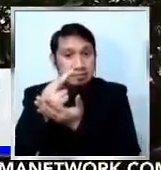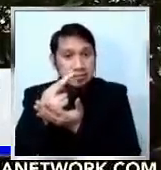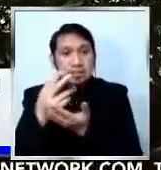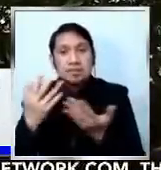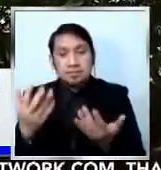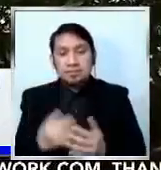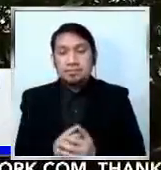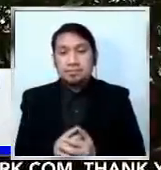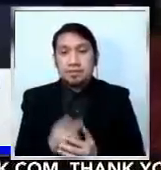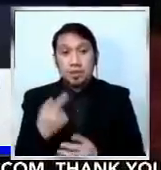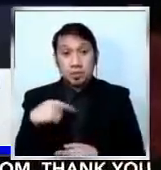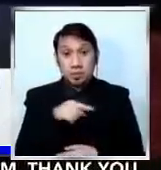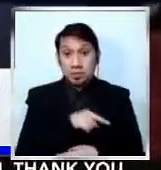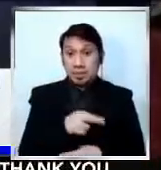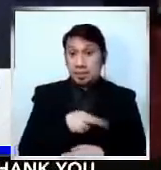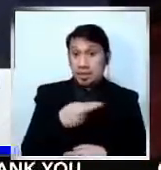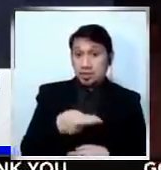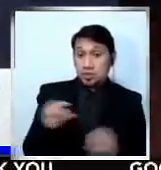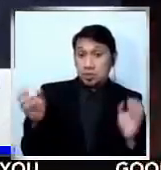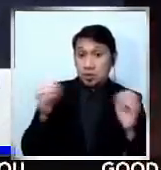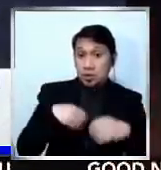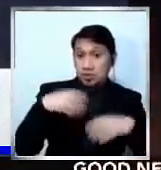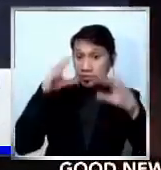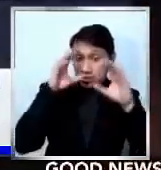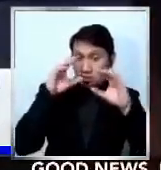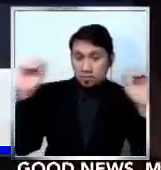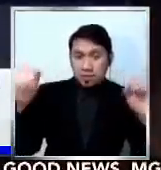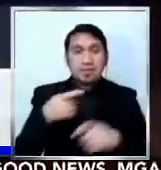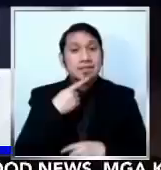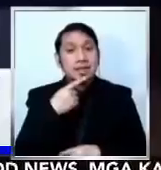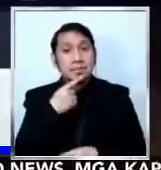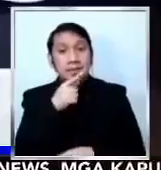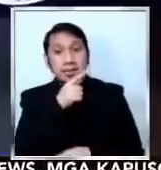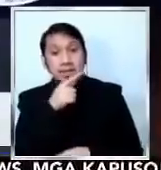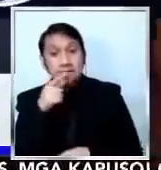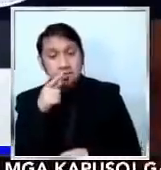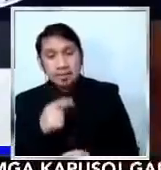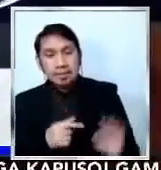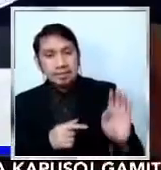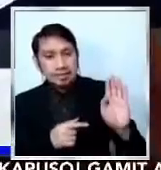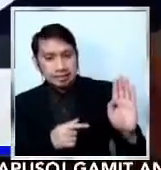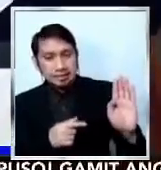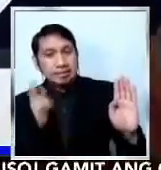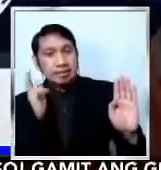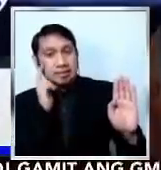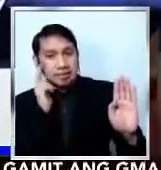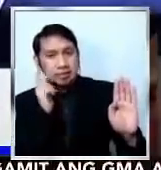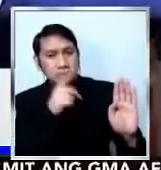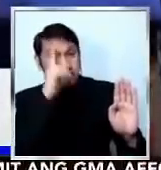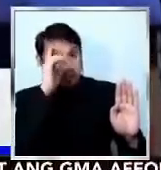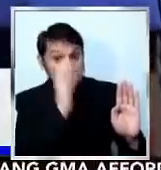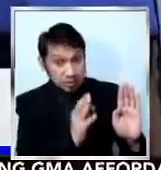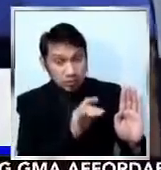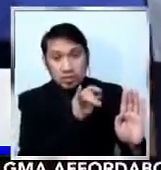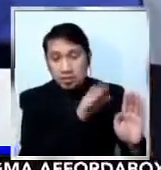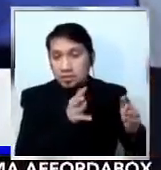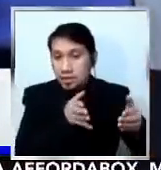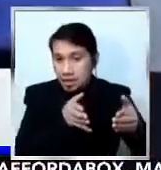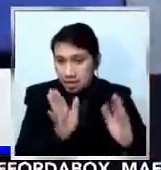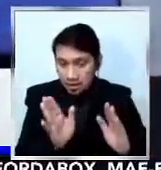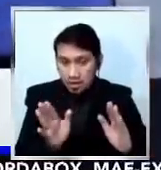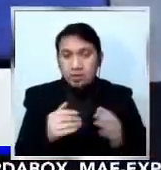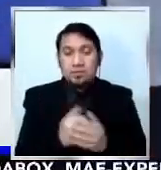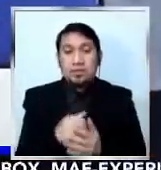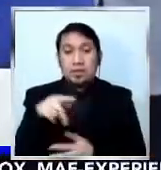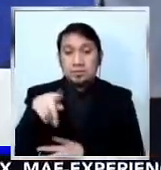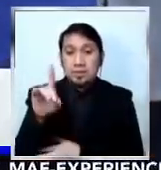ang reaksyon ng Malacanang. Sabi rin ni Robredo na kay President Duterte ang pagpapasya kung papayag siya sa paghihimok ng PDP laban